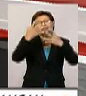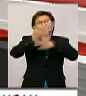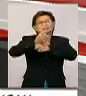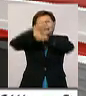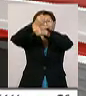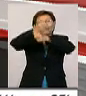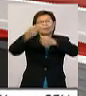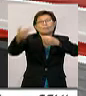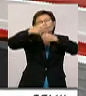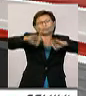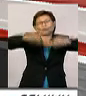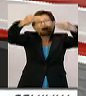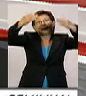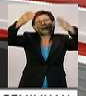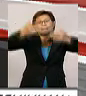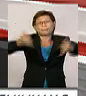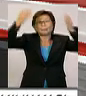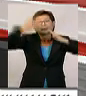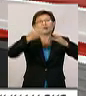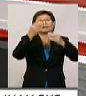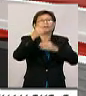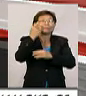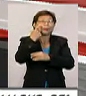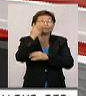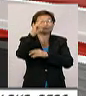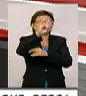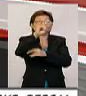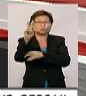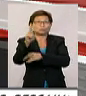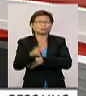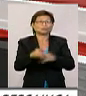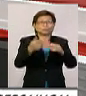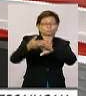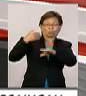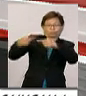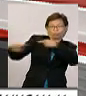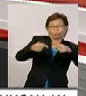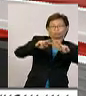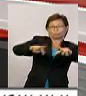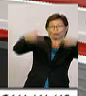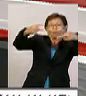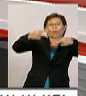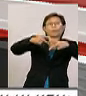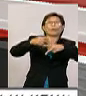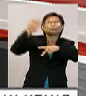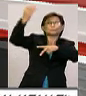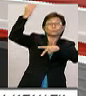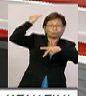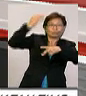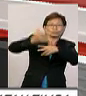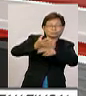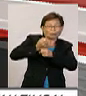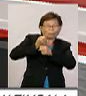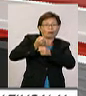mara ke final Piala Malaysia dengan agregat 7-2. Sebelum ini, dalam saingan persinggahan pertama separuh akhir tempoh hari, Bos Gorus